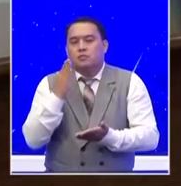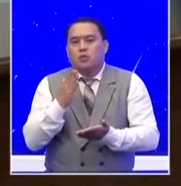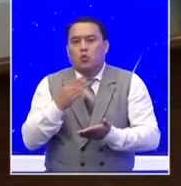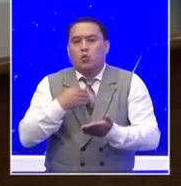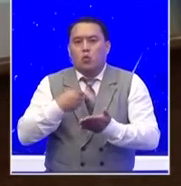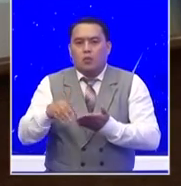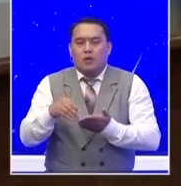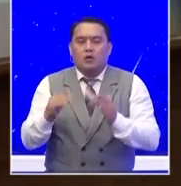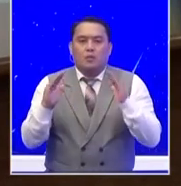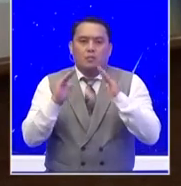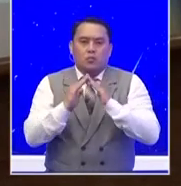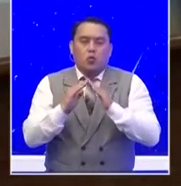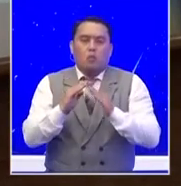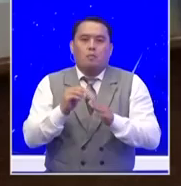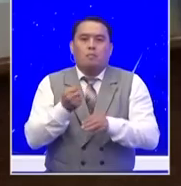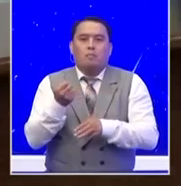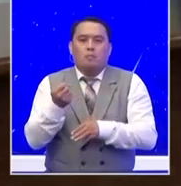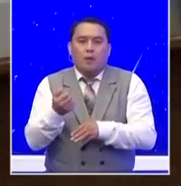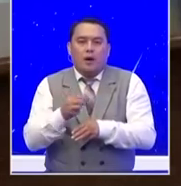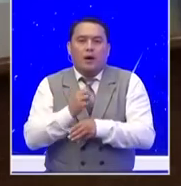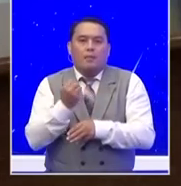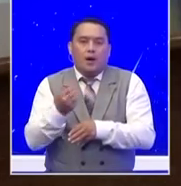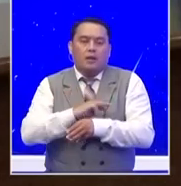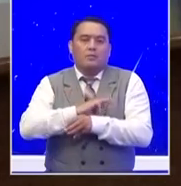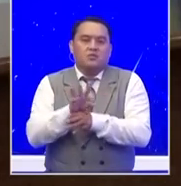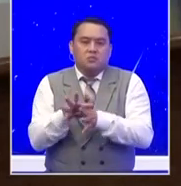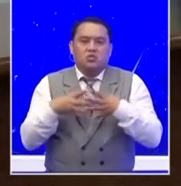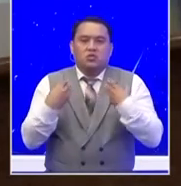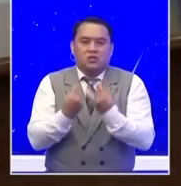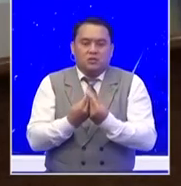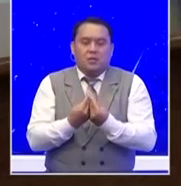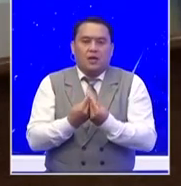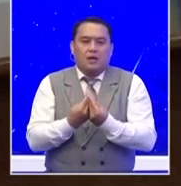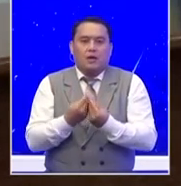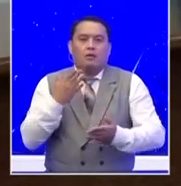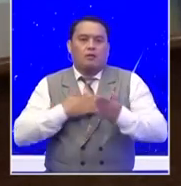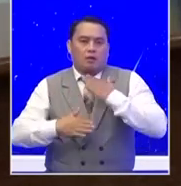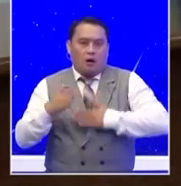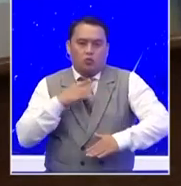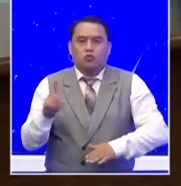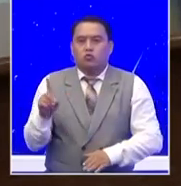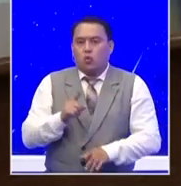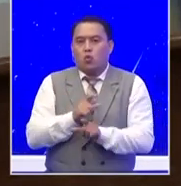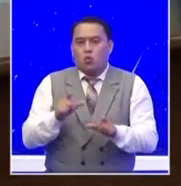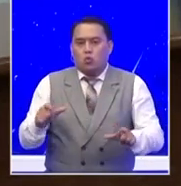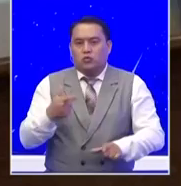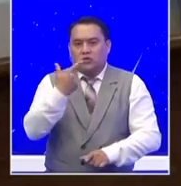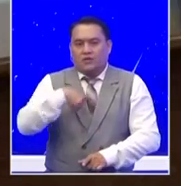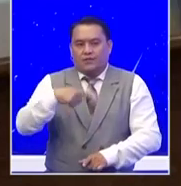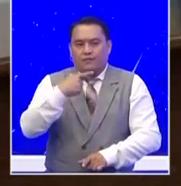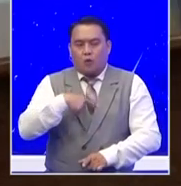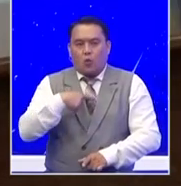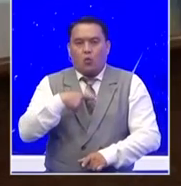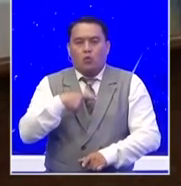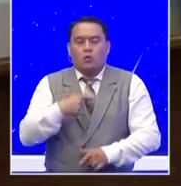приобретали жилье для малообеспеченных и многодетных семей. Поэтому нас радует, что люди проявляют свою